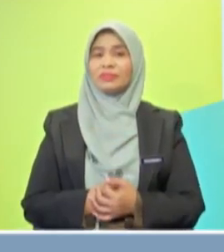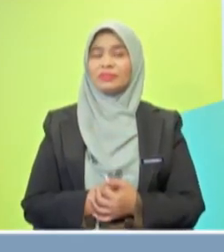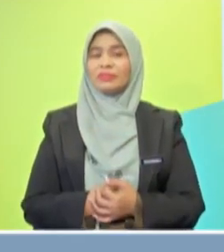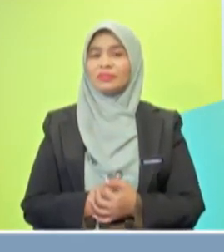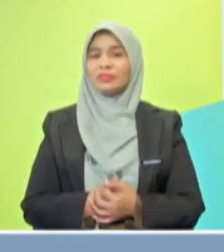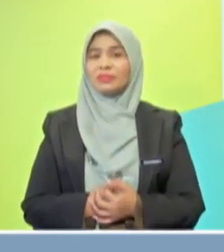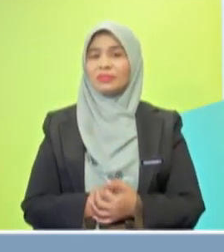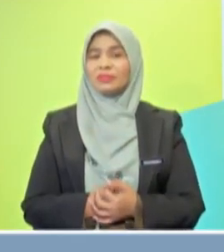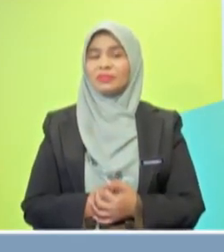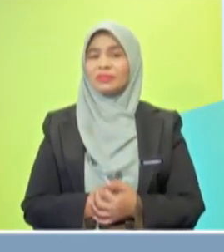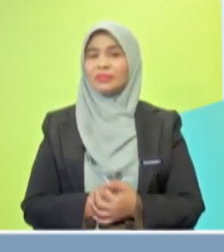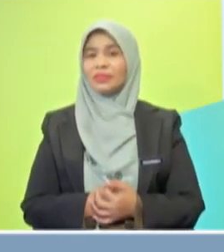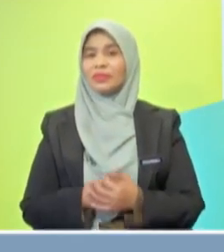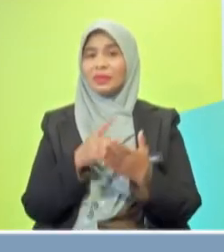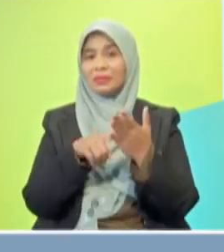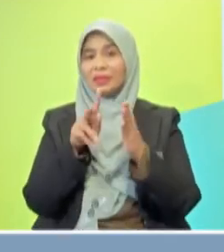Apa kebaikan kita dapat hikmah?